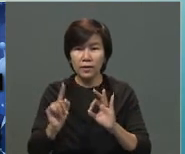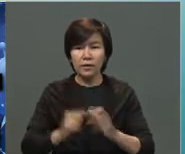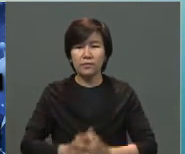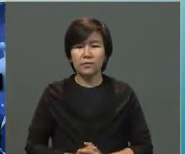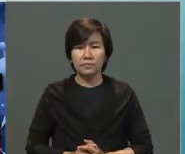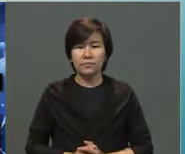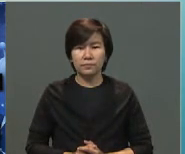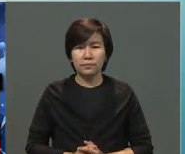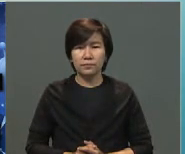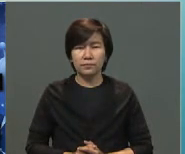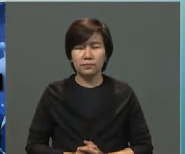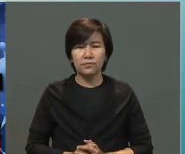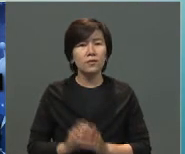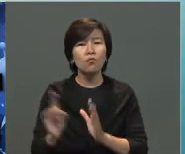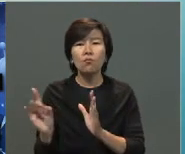การขายการประกอบกิจการเรื่องของอาบอบนวดกับอาบอบนวดคืออะไรครับก็คือสถานที่ที่เขามีใบอนุญาตฯมีโรงน้ำชากันในการหนึ่งเขาบอกว่าเป็นสถานบริการที่มีใบอนุญาตเขาใช้คำสั่งกฎหมายนี้นะครับว่าสถานอาบน้ำนวดหรืออบตัวซึ่งมีผู้บริการให้แก่ลูกค้าสถานที่ที่มีอาหารสุราน้ำชาหรือเครื่องดื่มอย่างอื่นจำหน่ายและบริการโดยมีผู้บำเรอสำหรับรถวิบัติลูกค้า